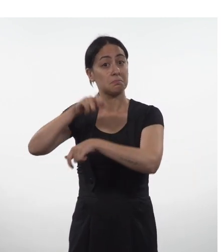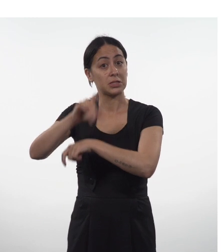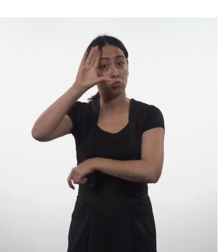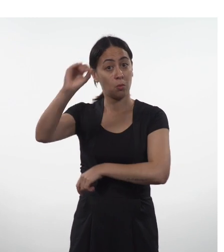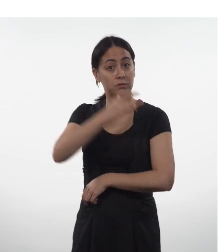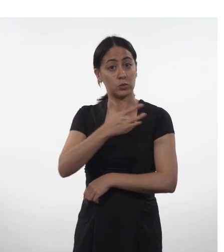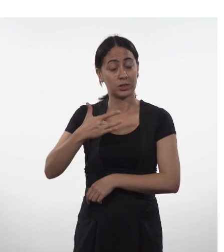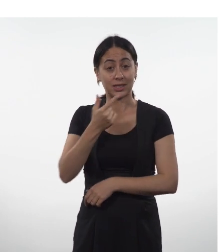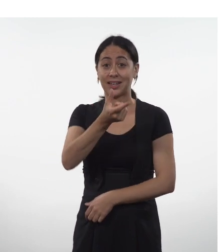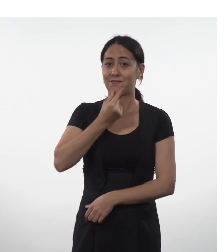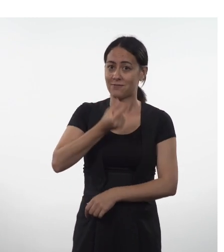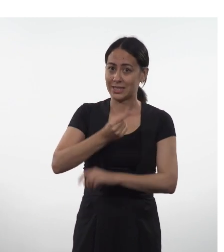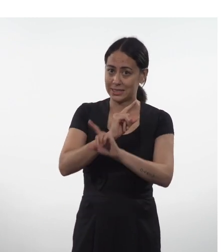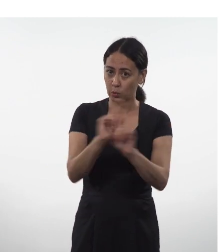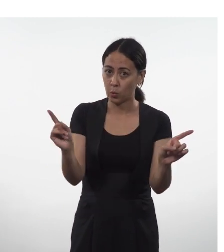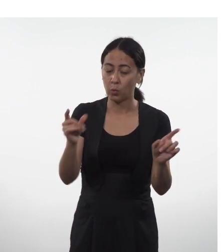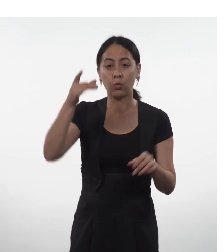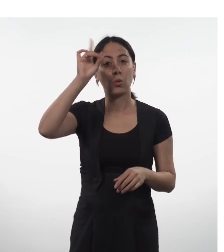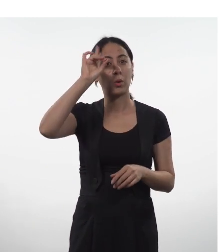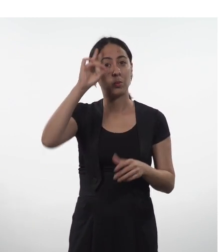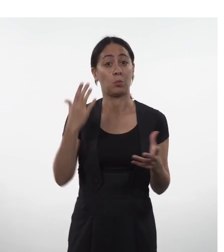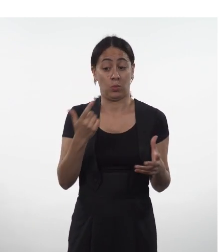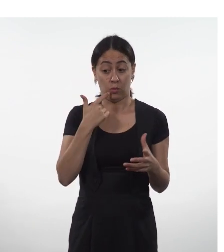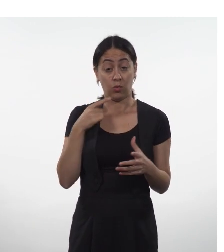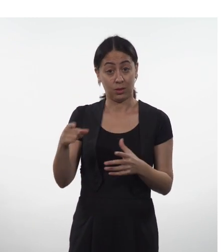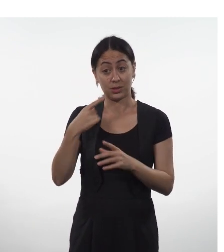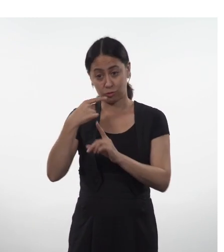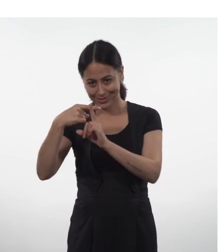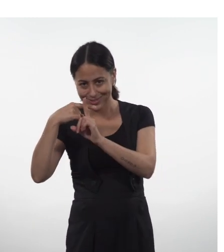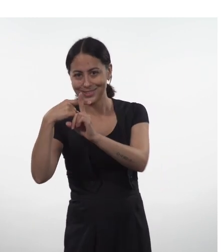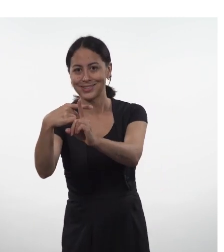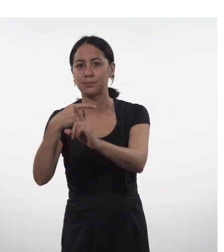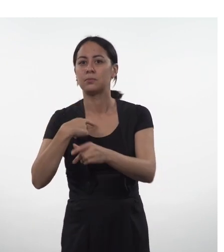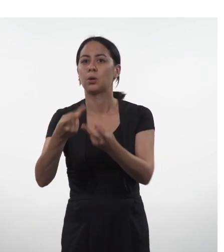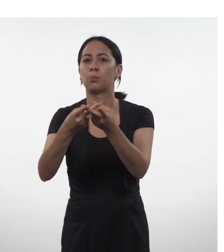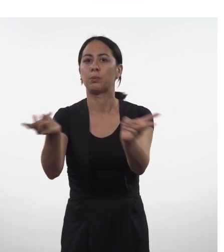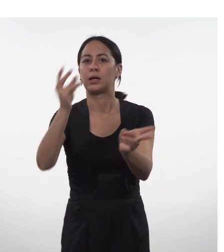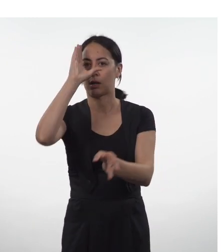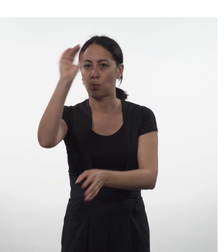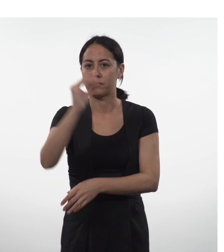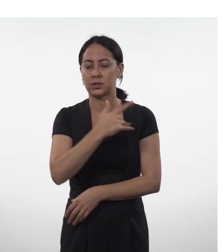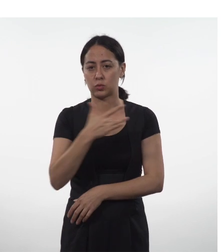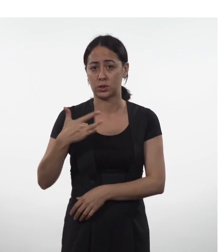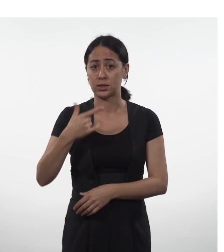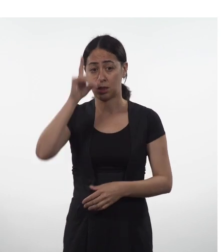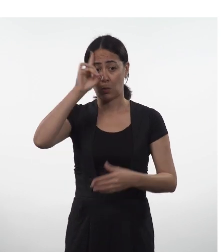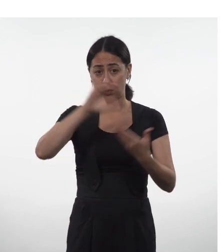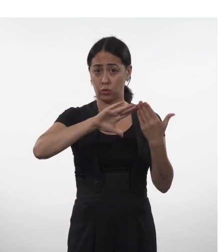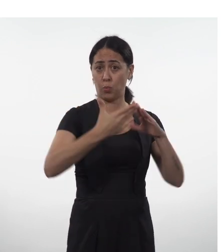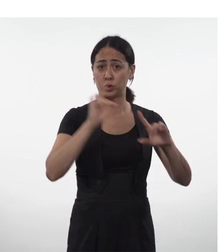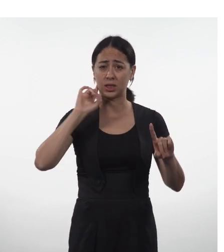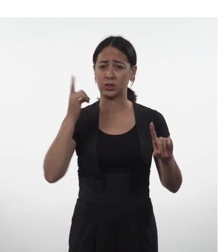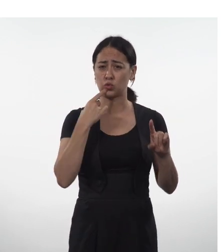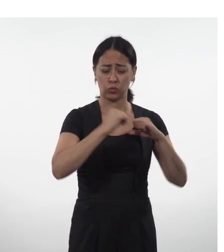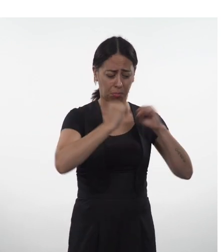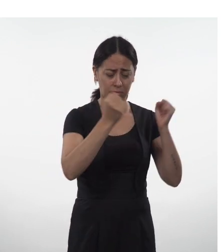puisque ce webinaire est adressé aux professionnels de santé en priorité, tant cette communauté sourde est diverse et le manque